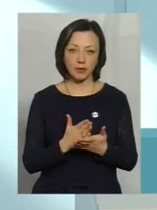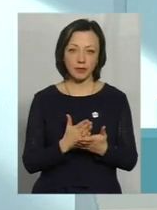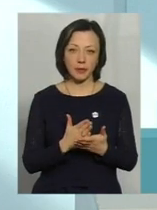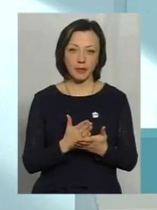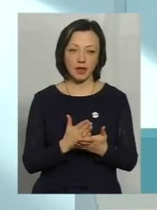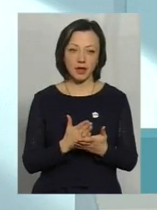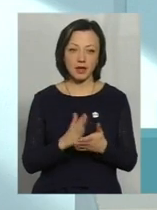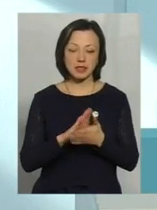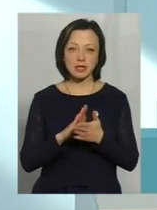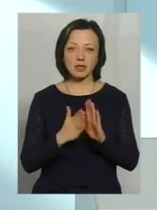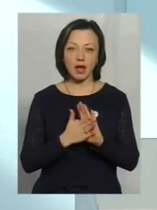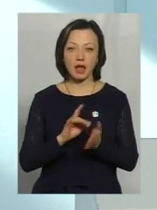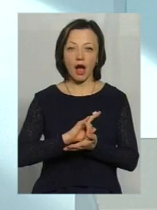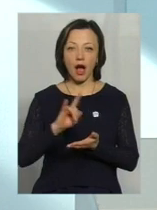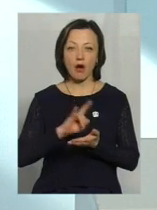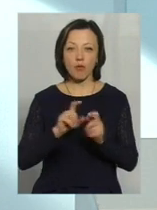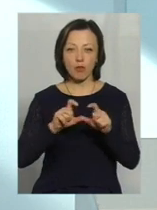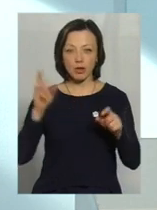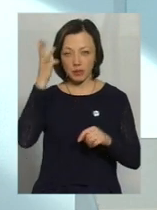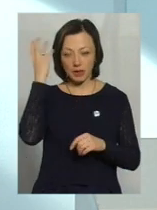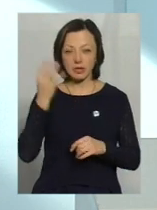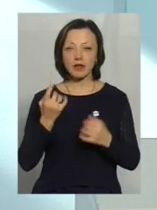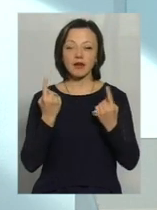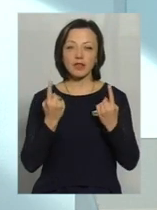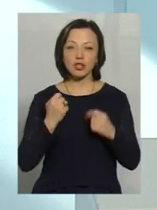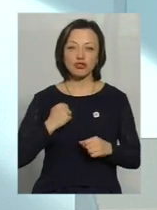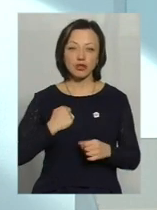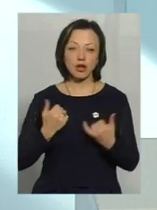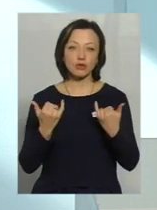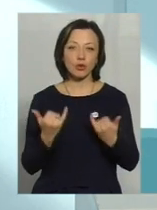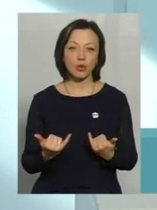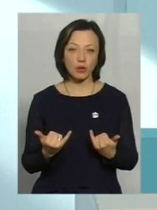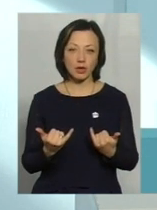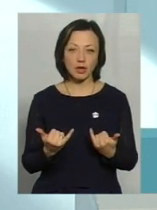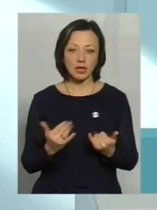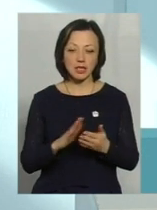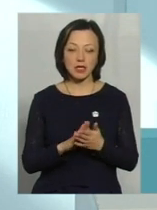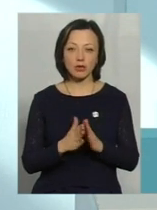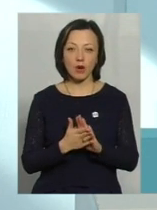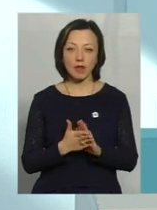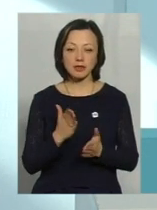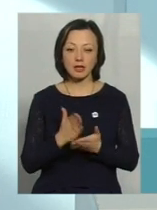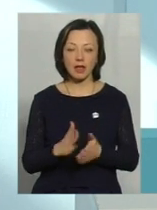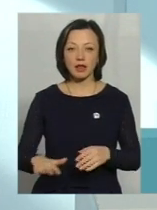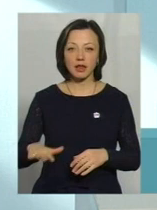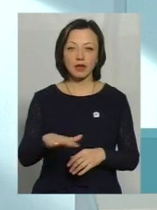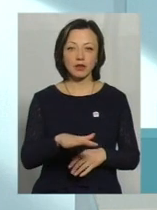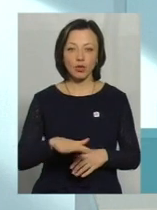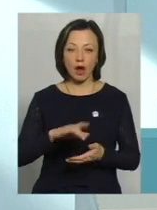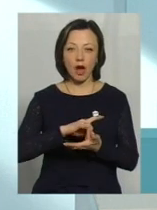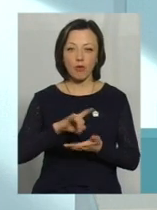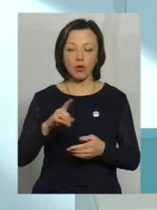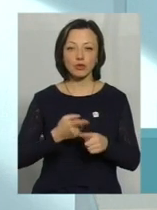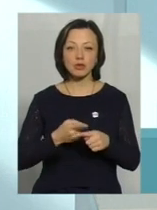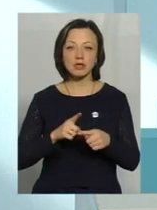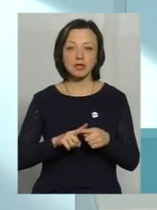в якому є стані аеропорт Хмельницький. На превеликий жаль, сьогодні ситуація, яка є на території аеропорту, це